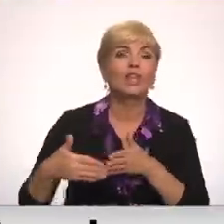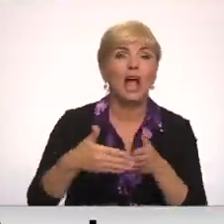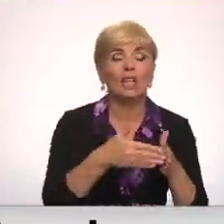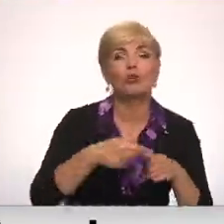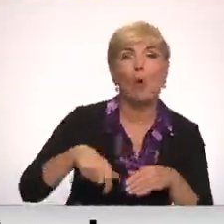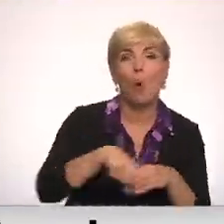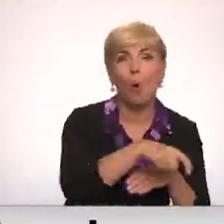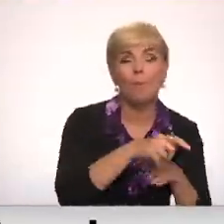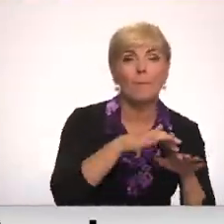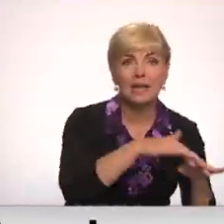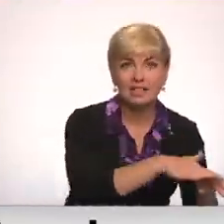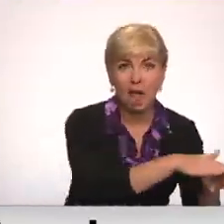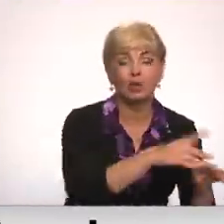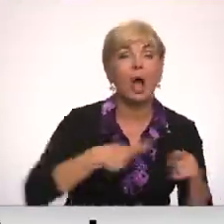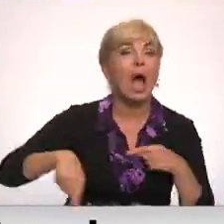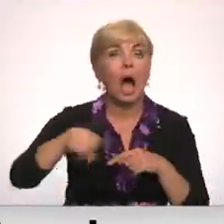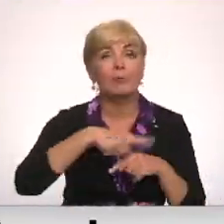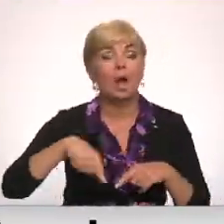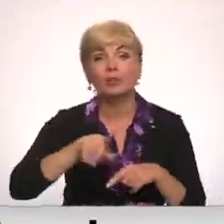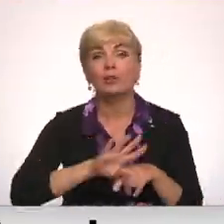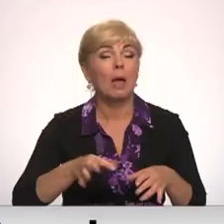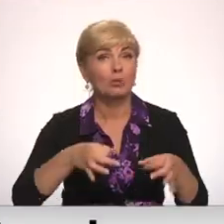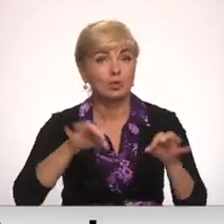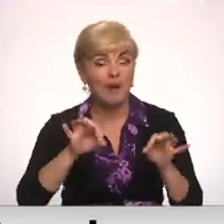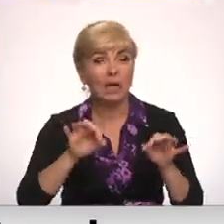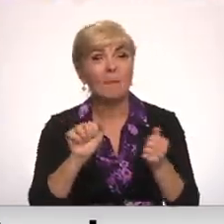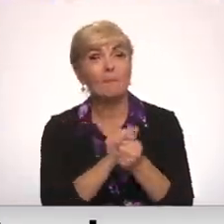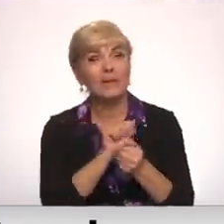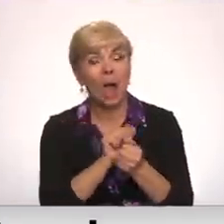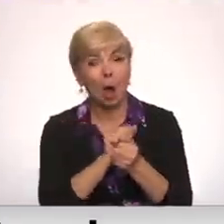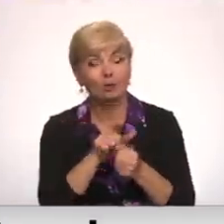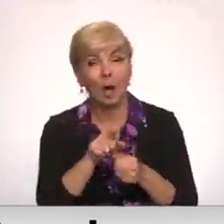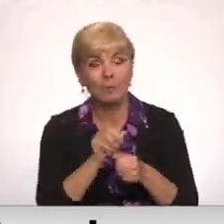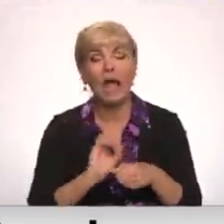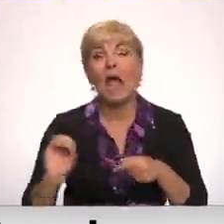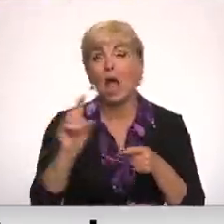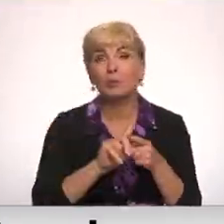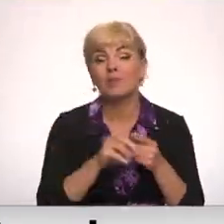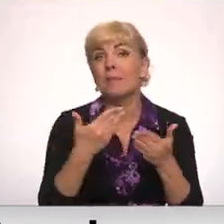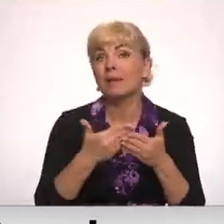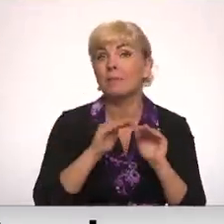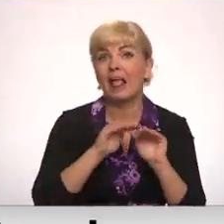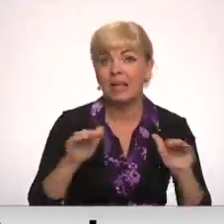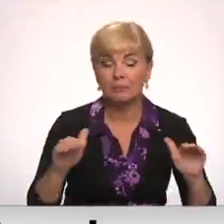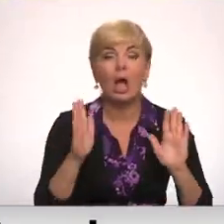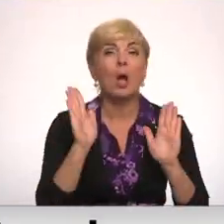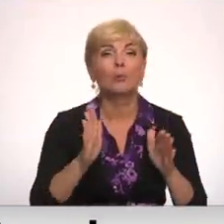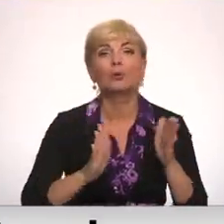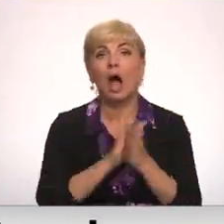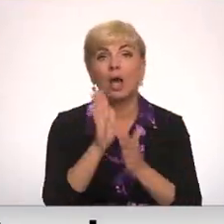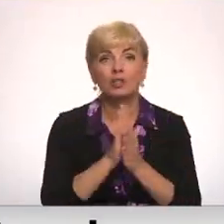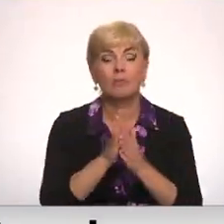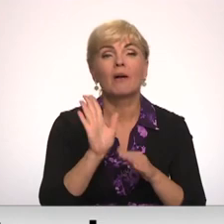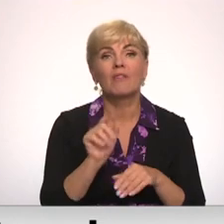tecējums. Ja ezers un tā apkārtne nebūtu nozīmīga biotopu vieta, pat Eiropas Savienības līmenī, tā tas būtu aizaudzis jau